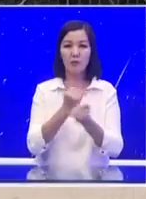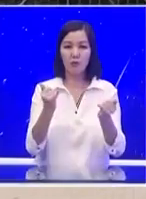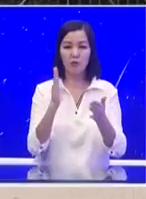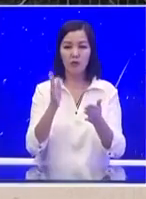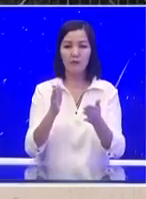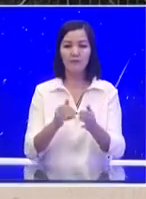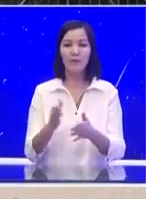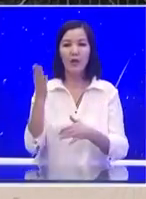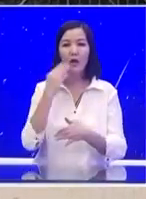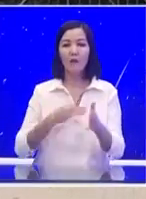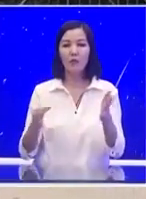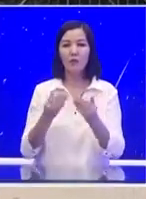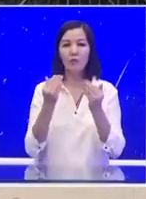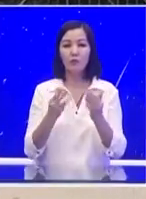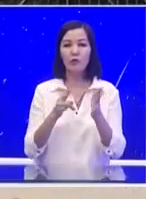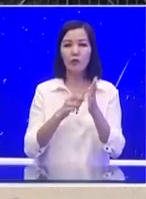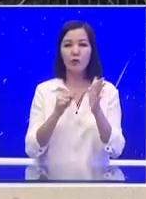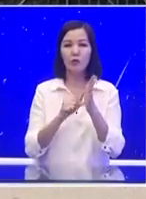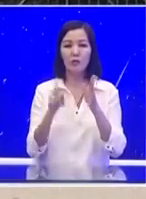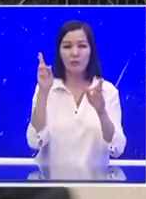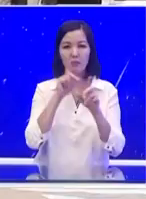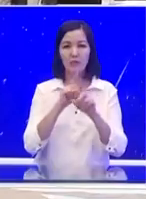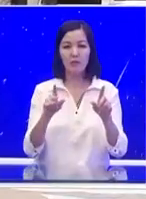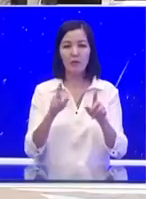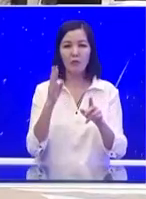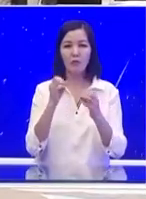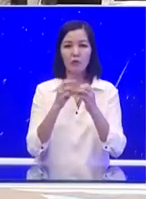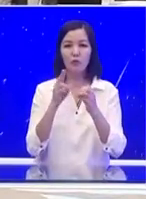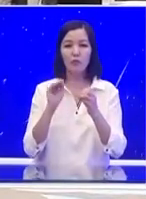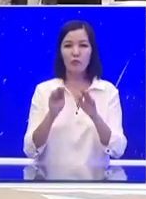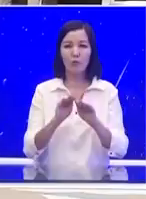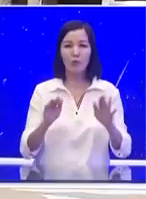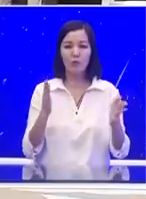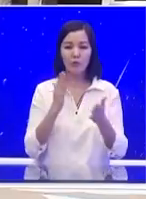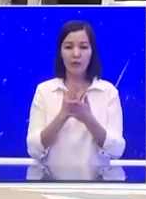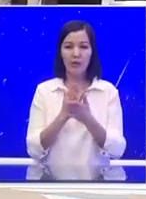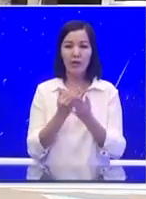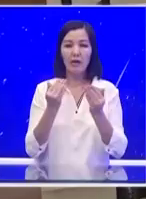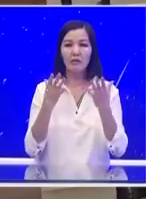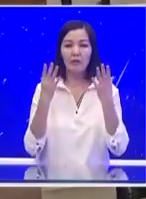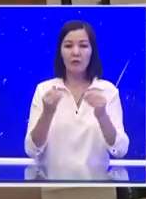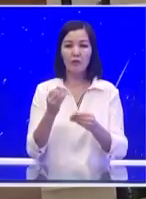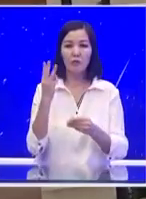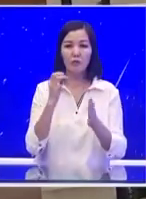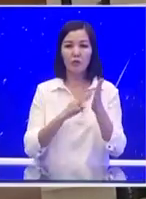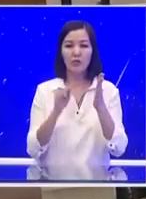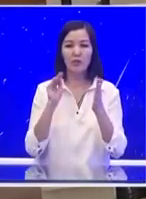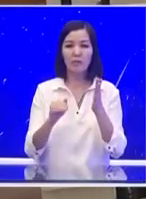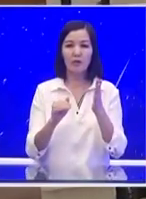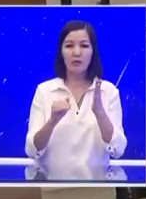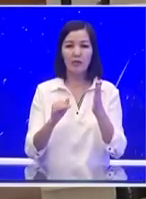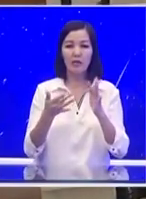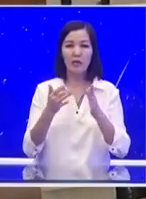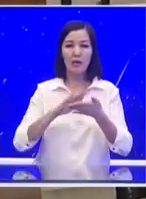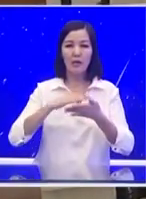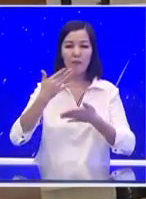болады. Алматы облысында бүгінде 760 мектеп бар. 411 мыңнан аса оқушы оқып жатыр. Қазіргі күні 380 мыңнан астамында